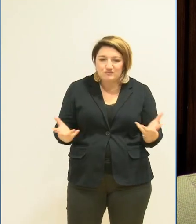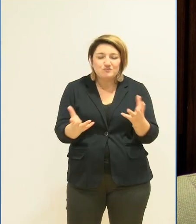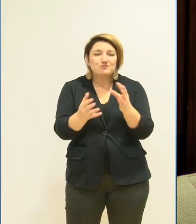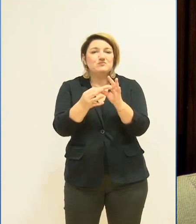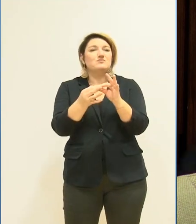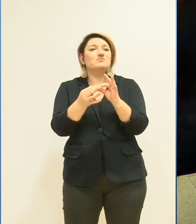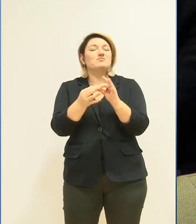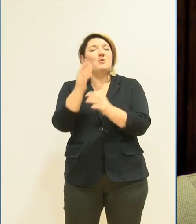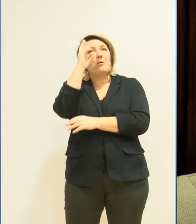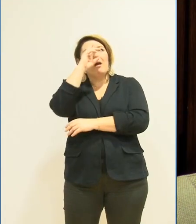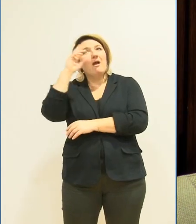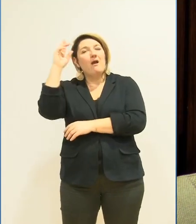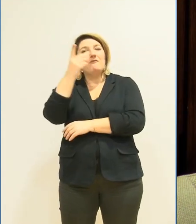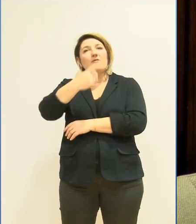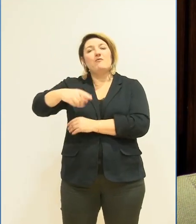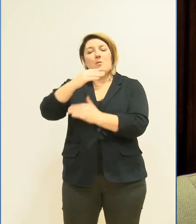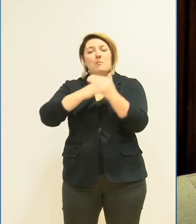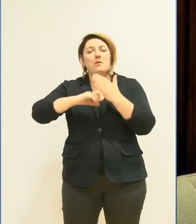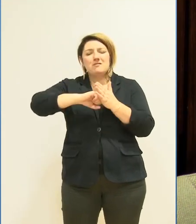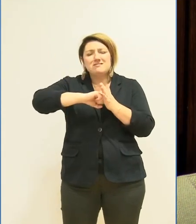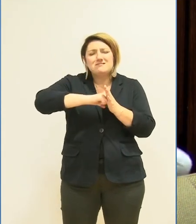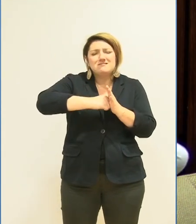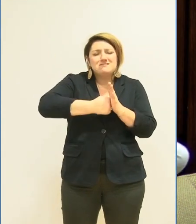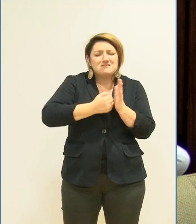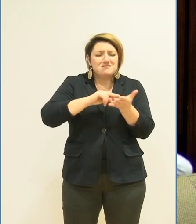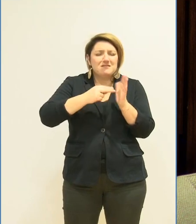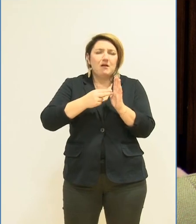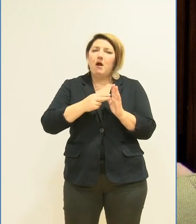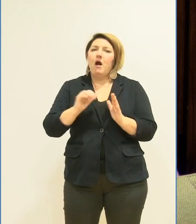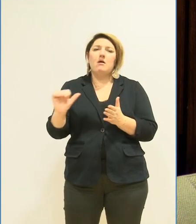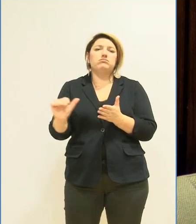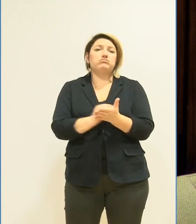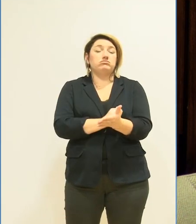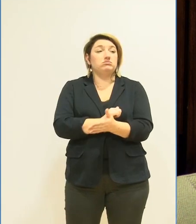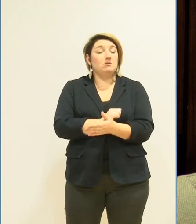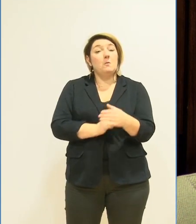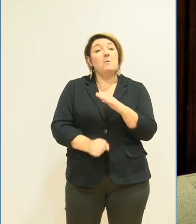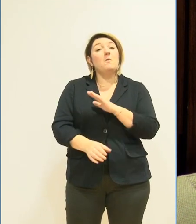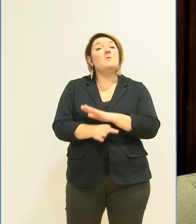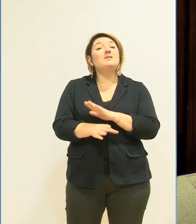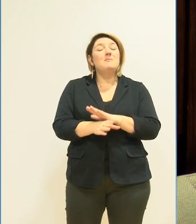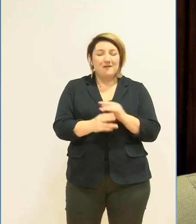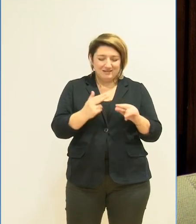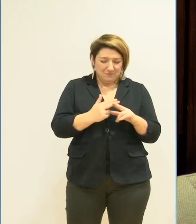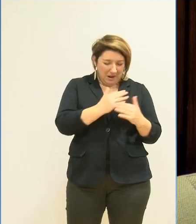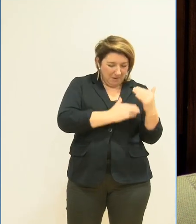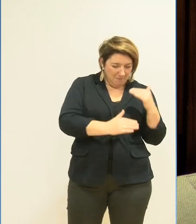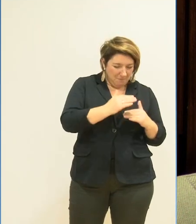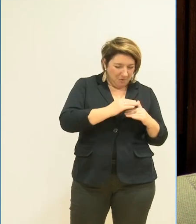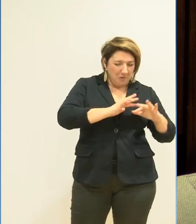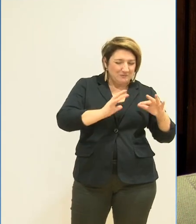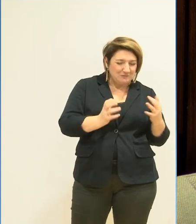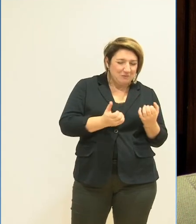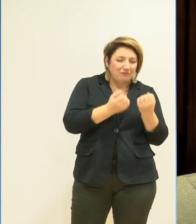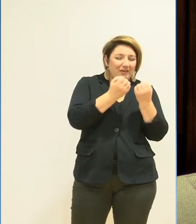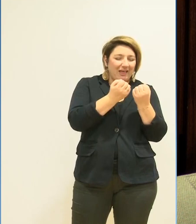que vous suspendez votre plan d'austérité qu'un disque qu'un discret glissement sémantique fait passer de plan de sauvegarde à plan de